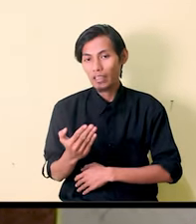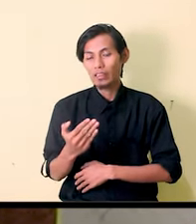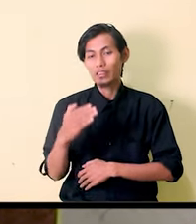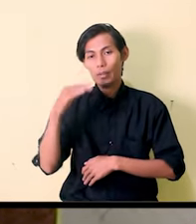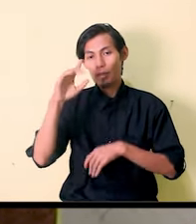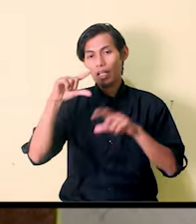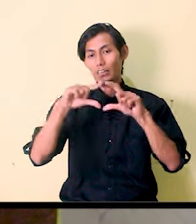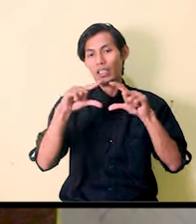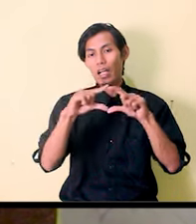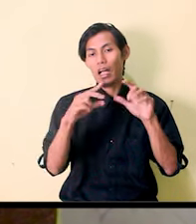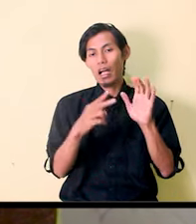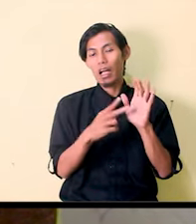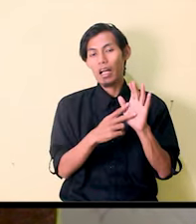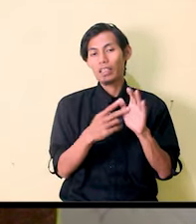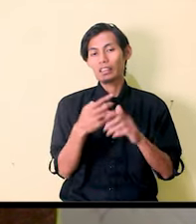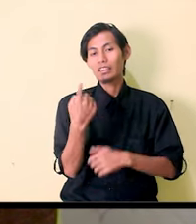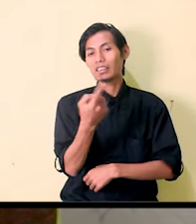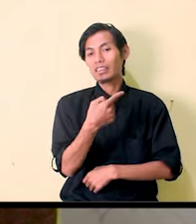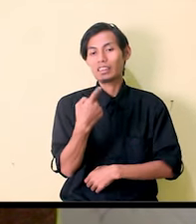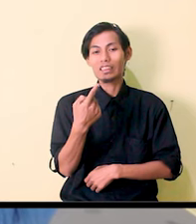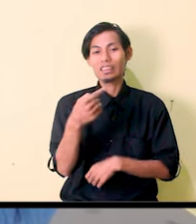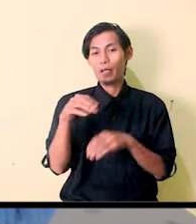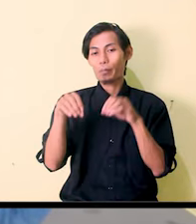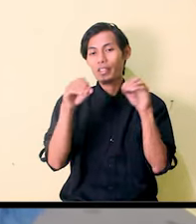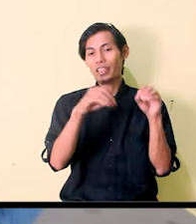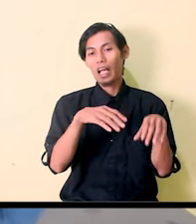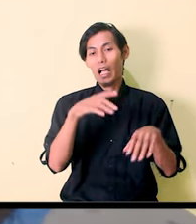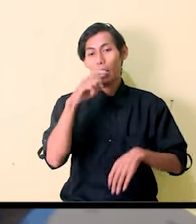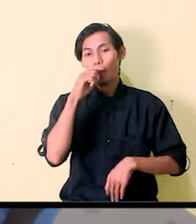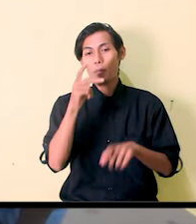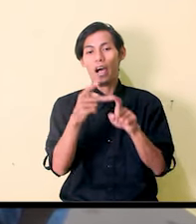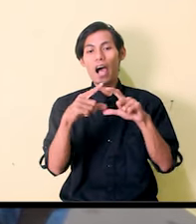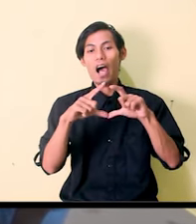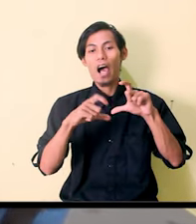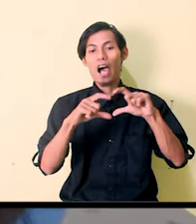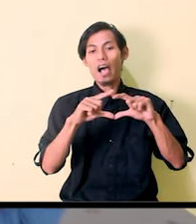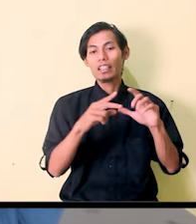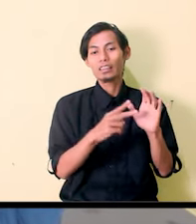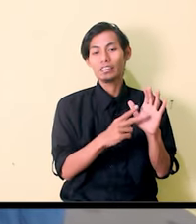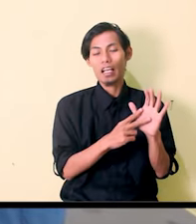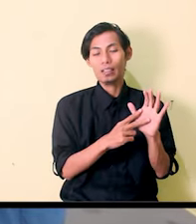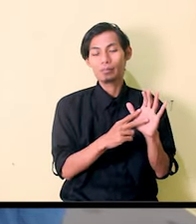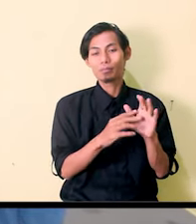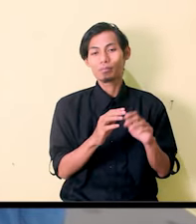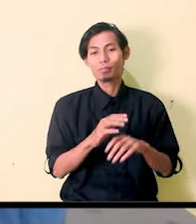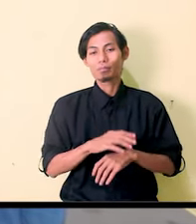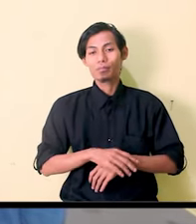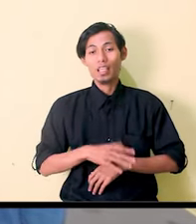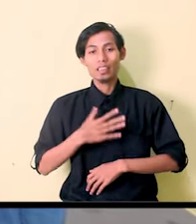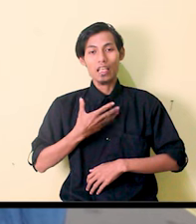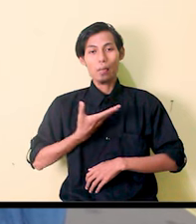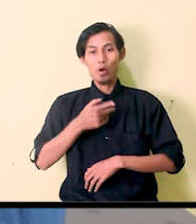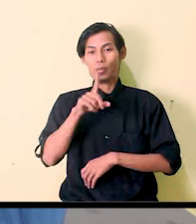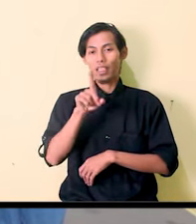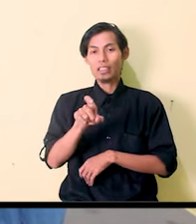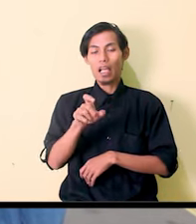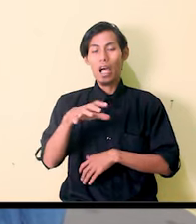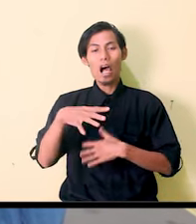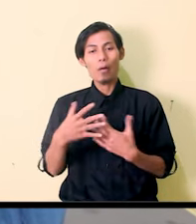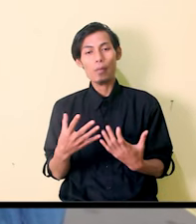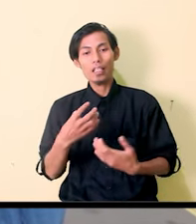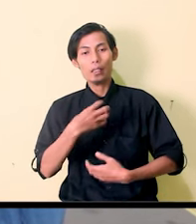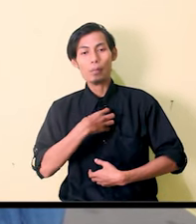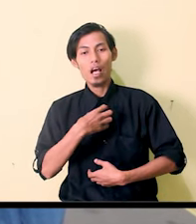nih Kepada Pak Hasan kasihan dicuekin dari jadi saya mau bertanya nih Pak Hasan apa sih Pak yang